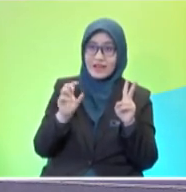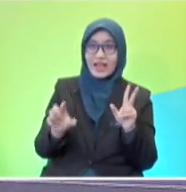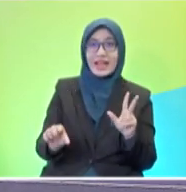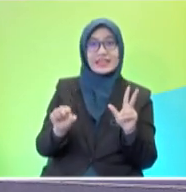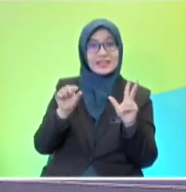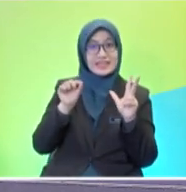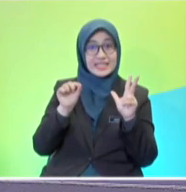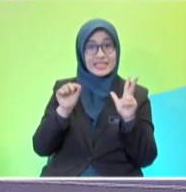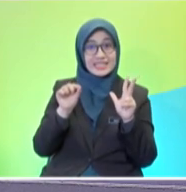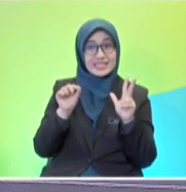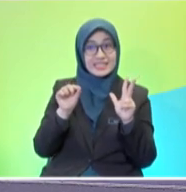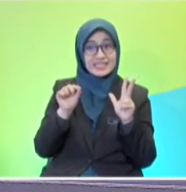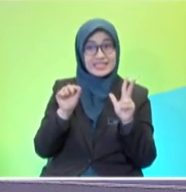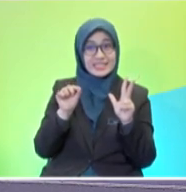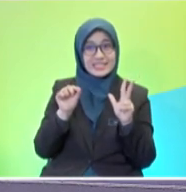3